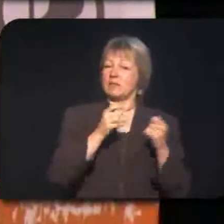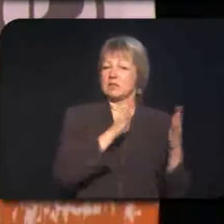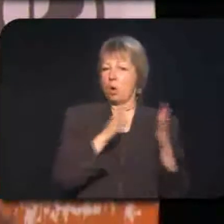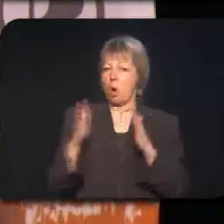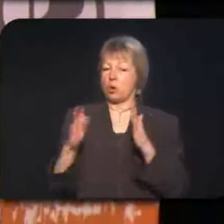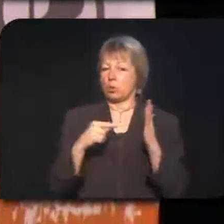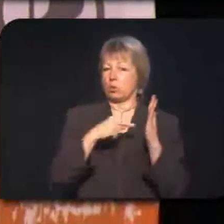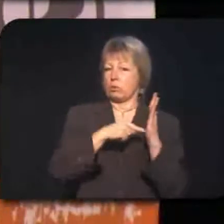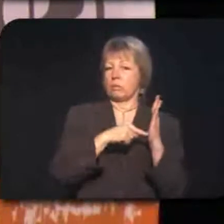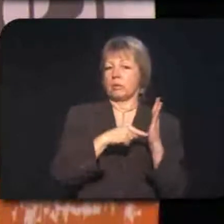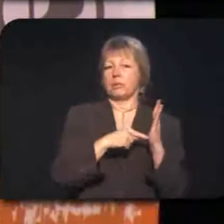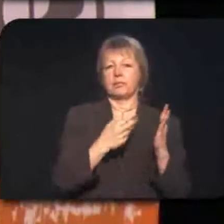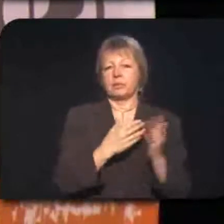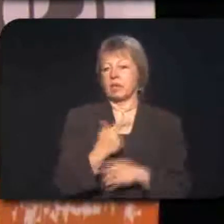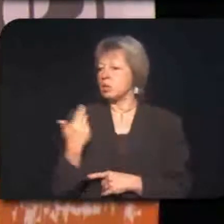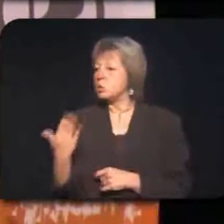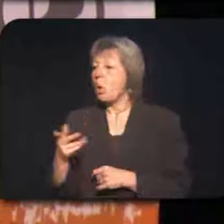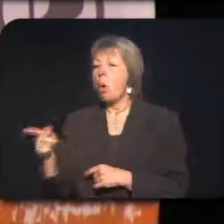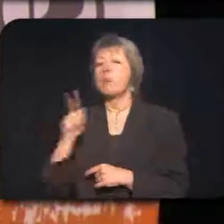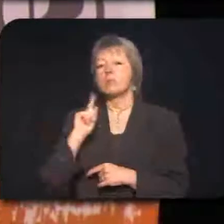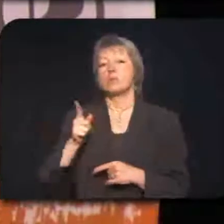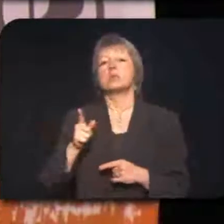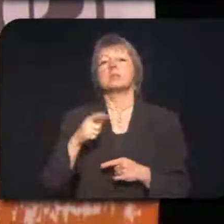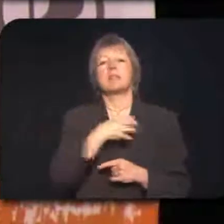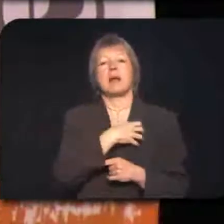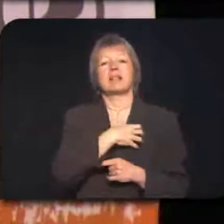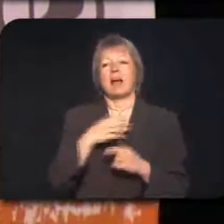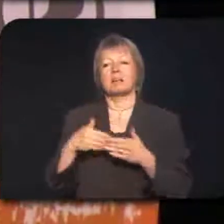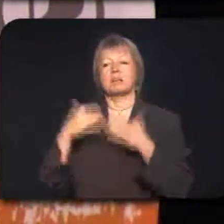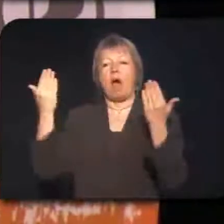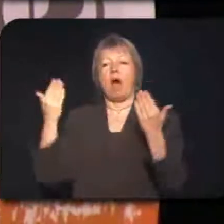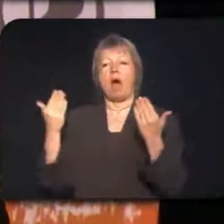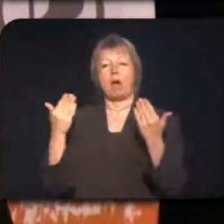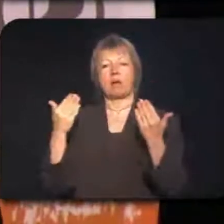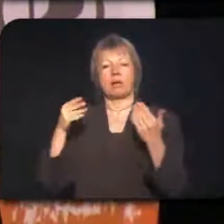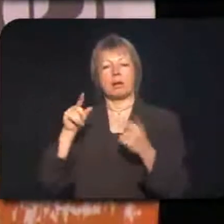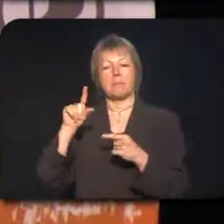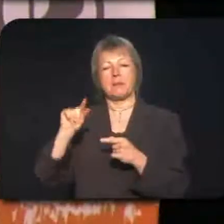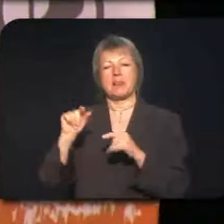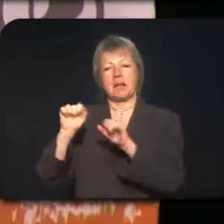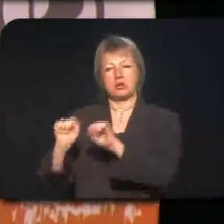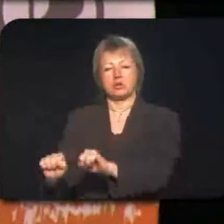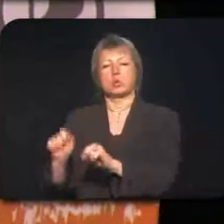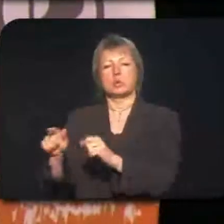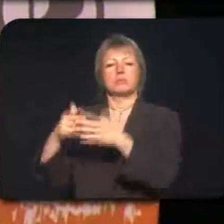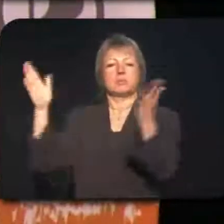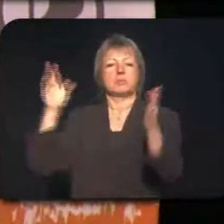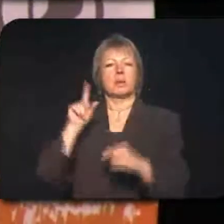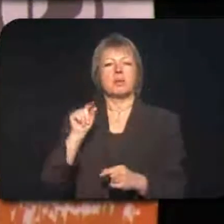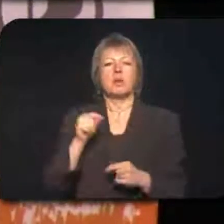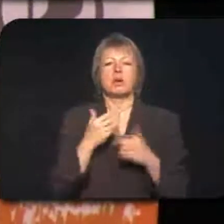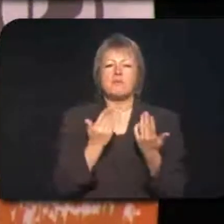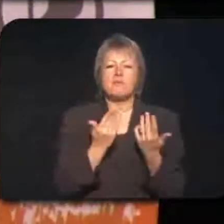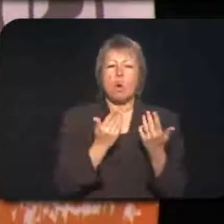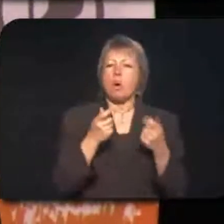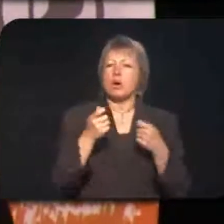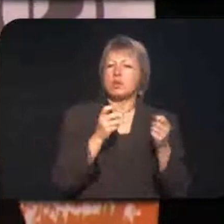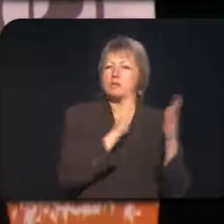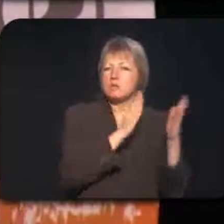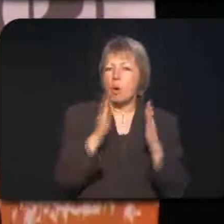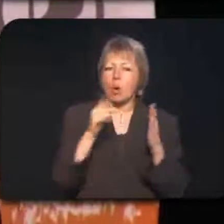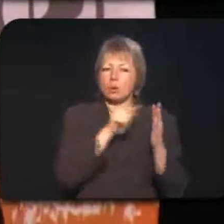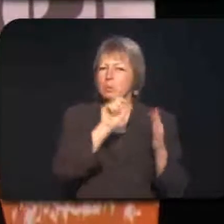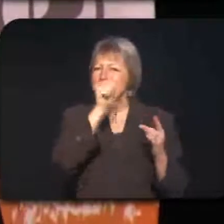nur vom Parteitag aufgehoben werden und auch nur mit der satzungsändern in Mehrheit so dass diese besonders schützenswerten Teile der Geschäftsordnung nicht attack